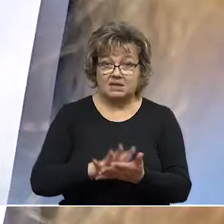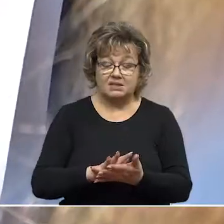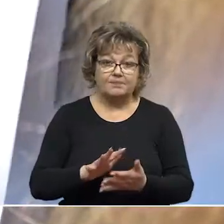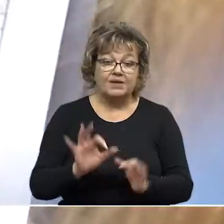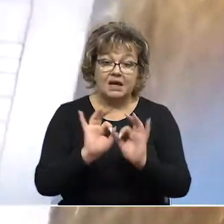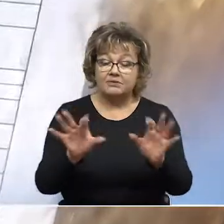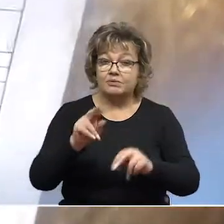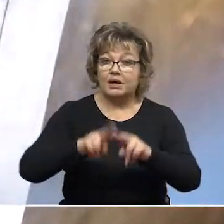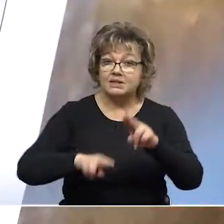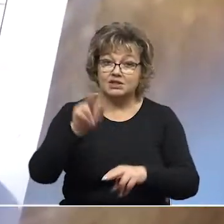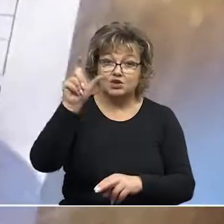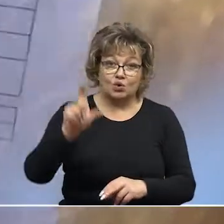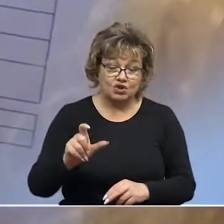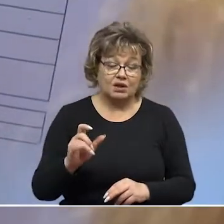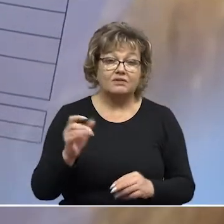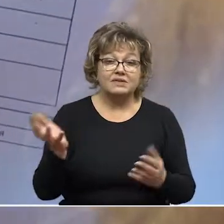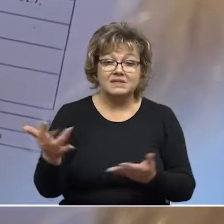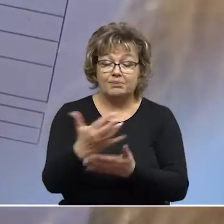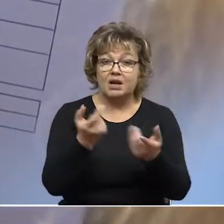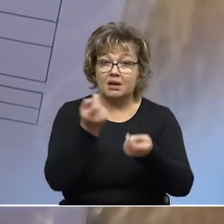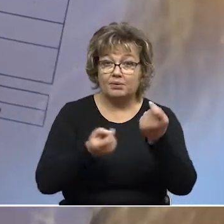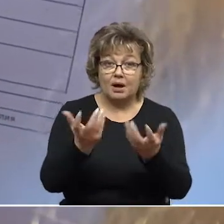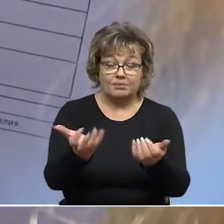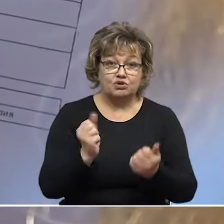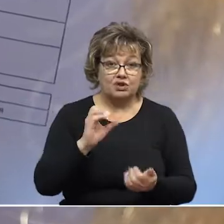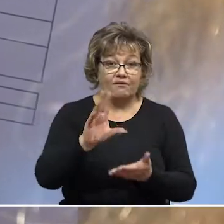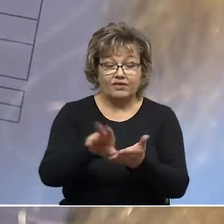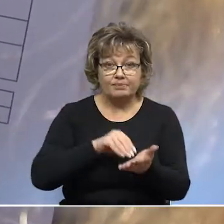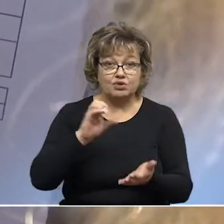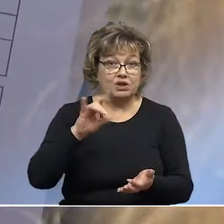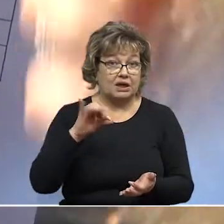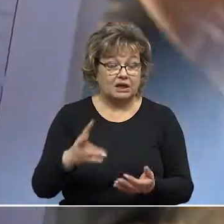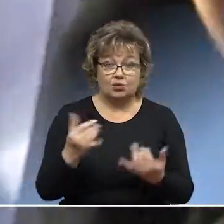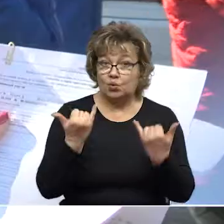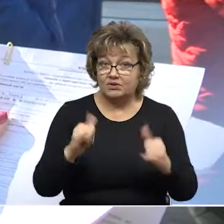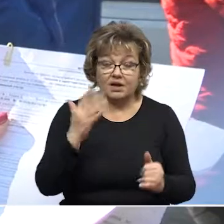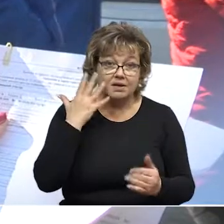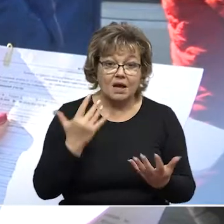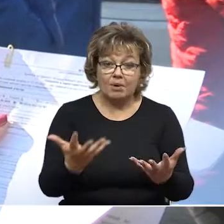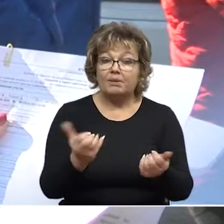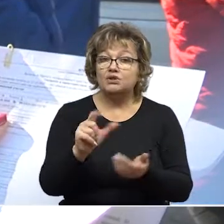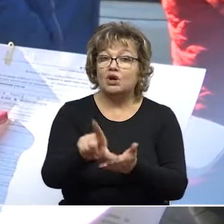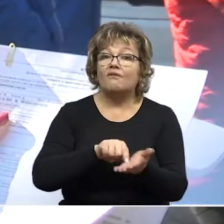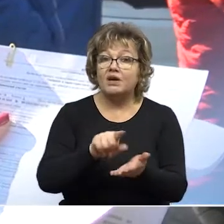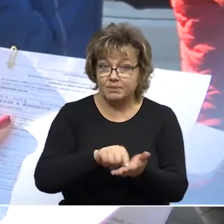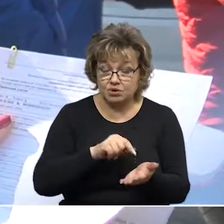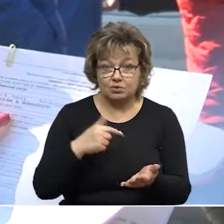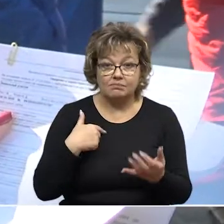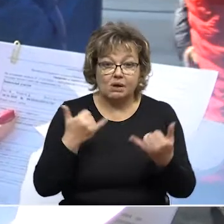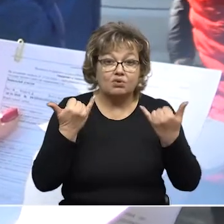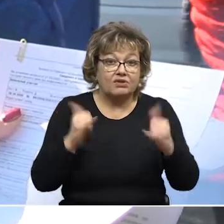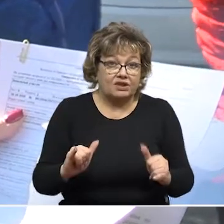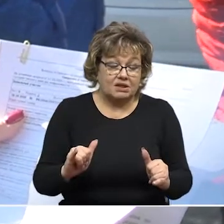грязь. Информацию о застройщике собирали по крупицам, а получив выписку ЕГРН, сильно удивились. Когда мы получили выписку,